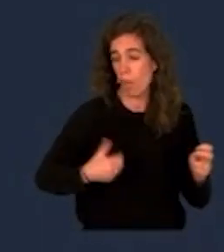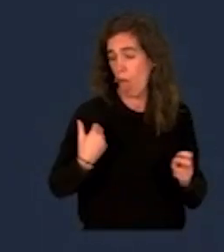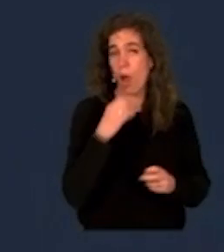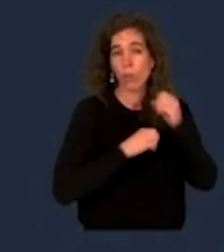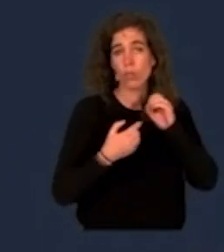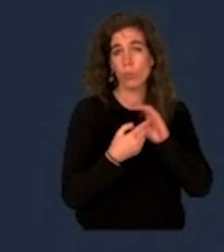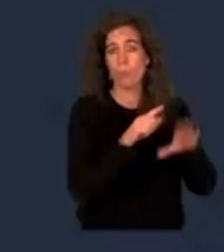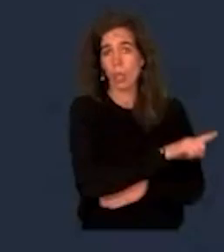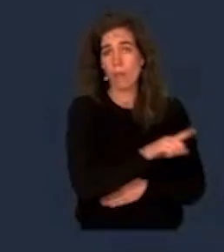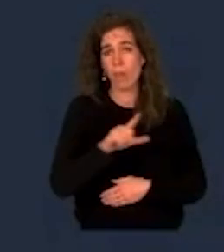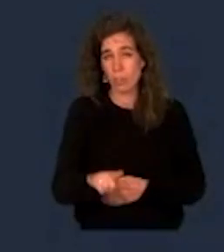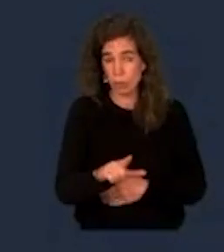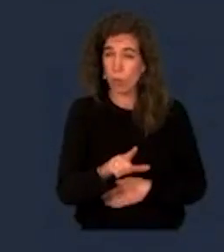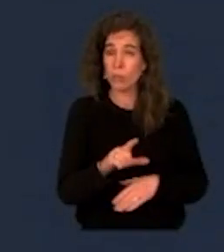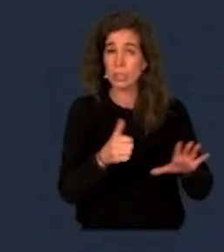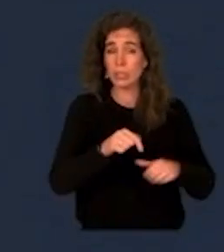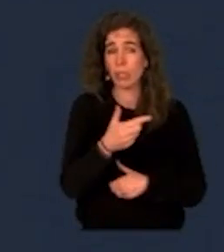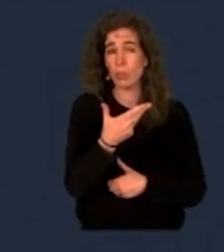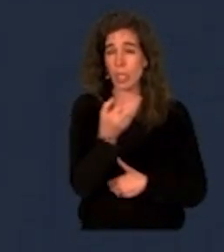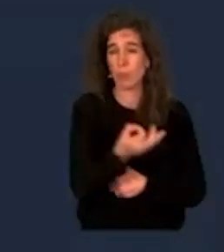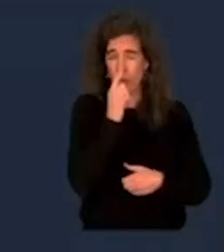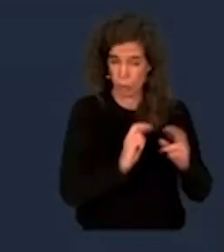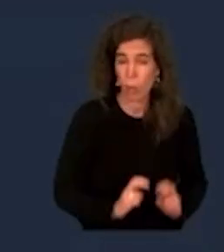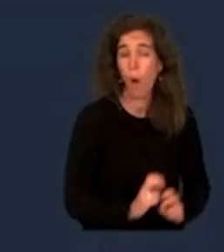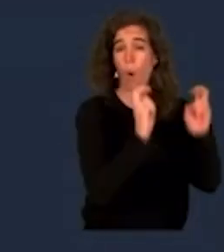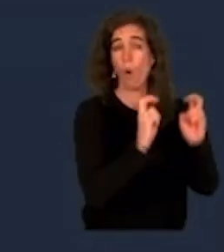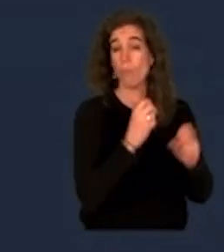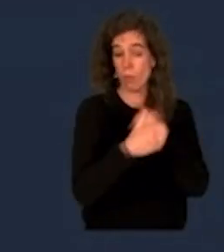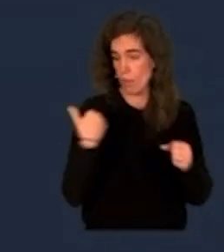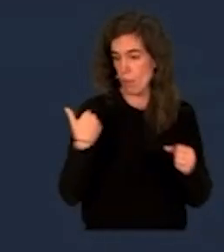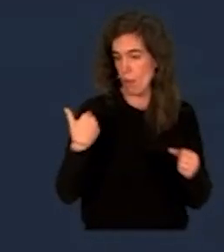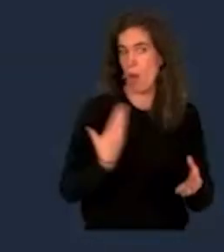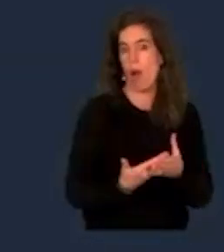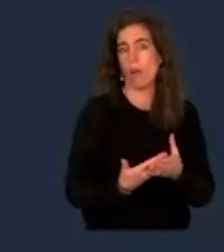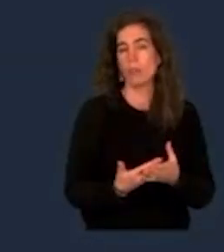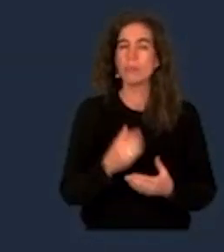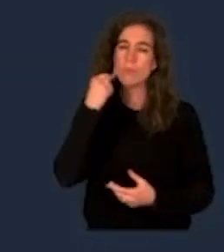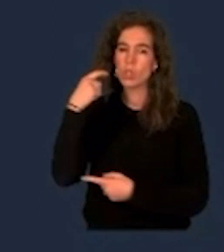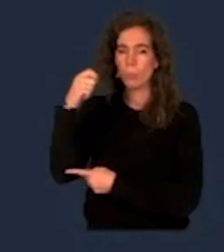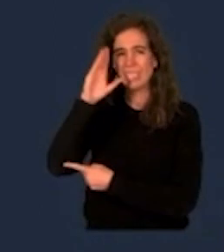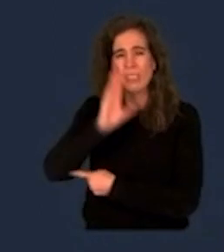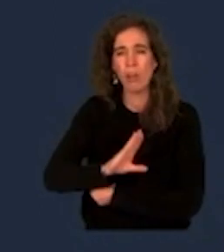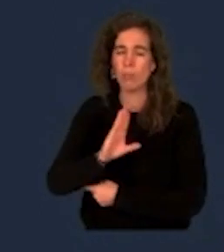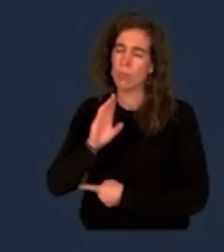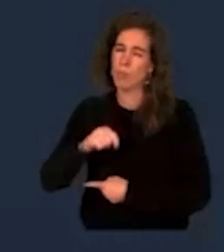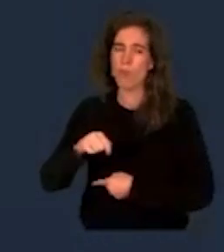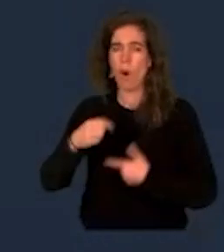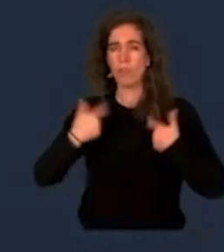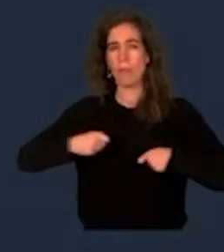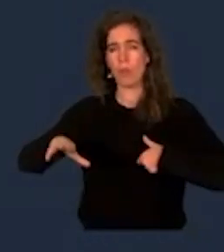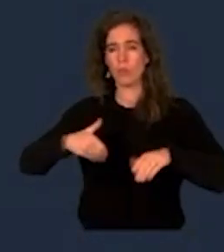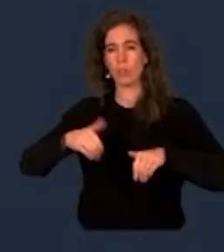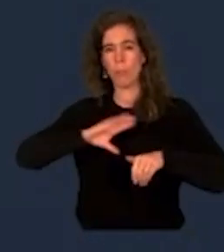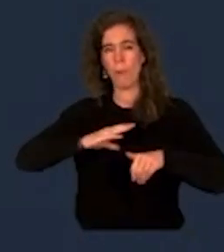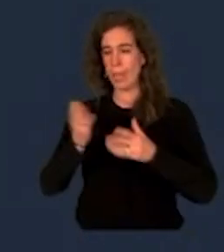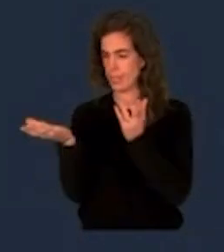6,2% sur un an selon l'Insee monsieur le Président conduisait à terme le nettoyage des dépenses de fonctionnement en supprimant les subventions